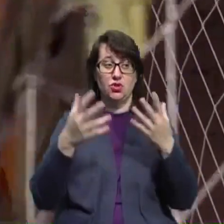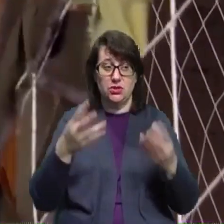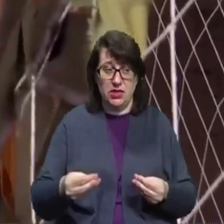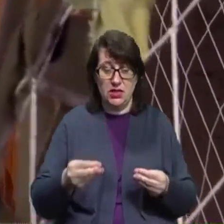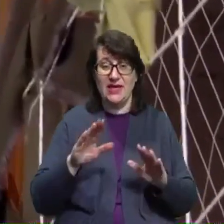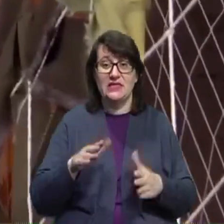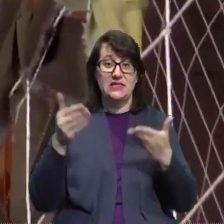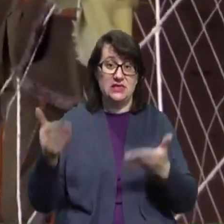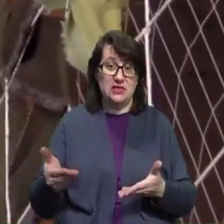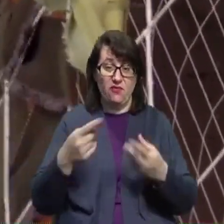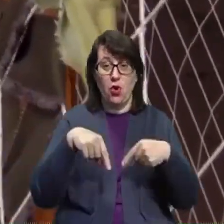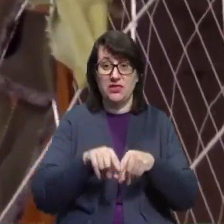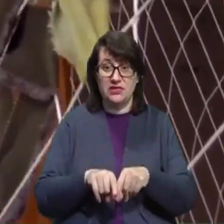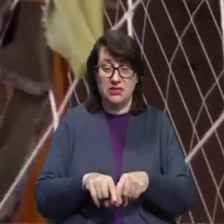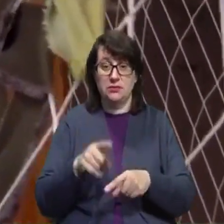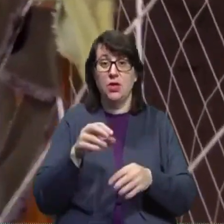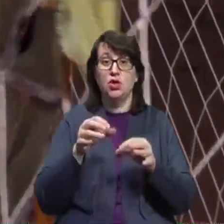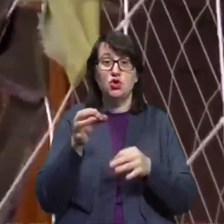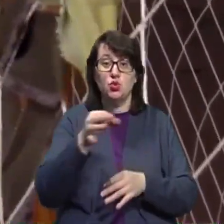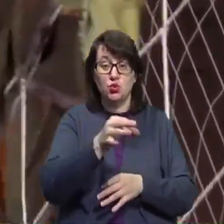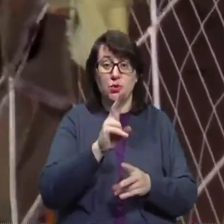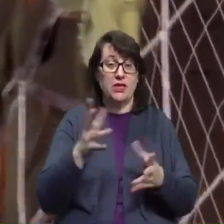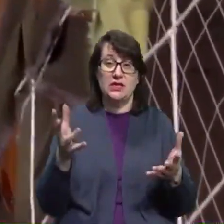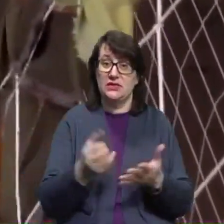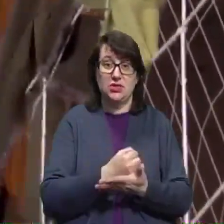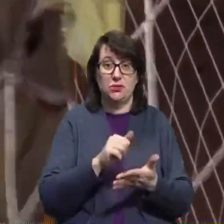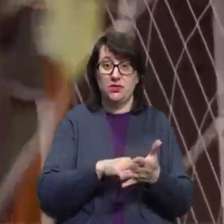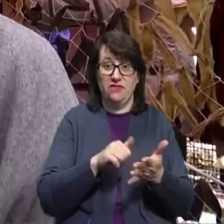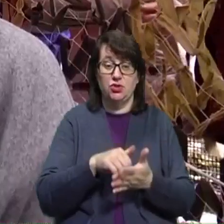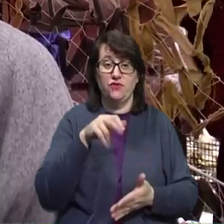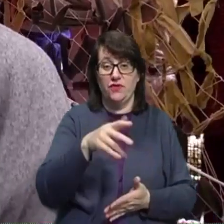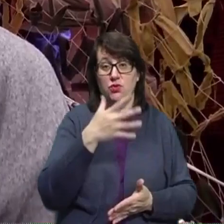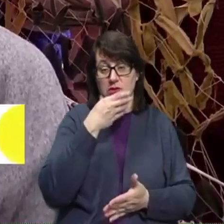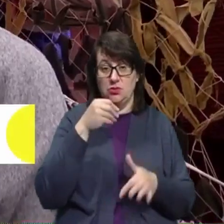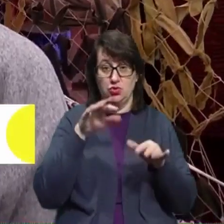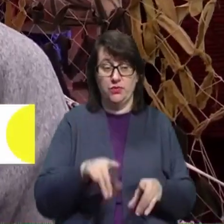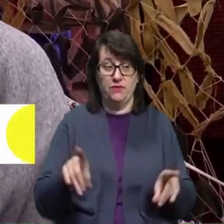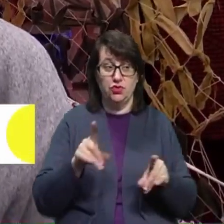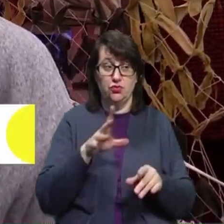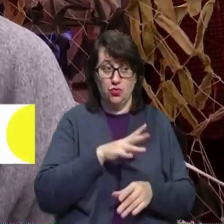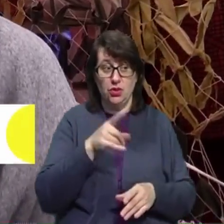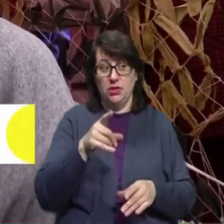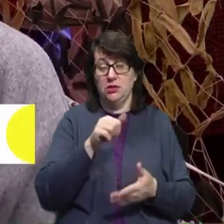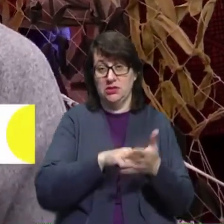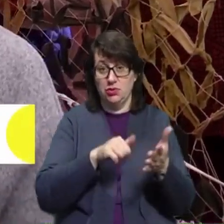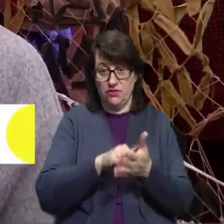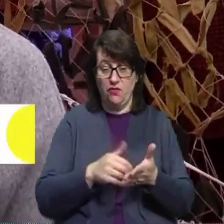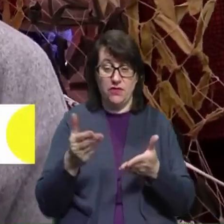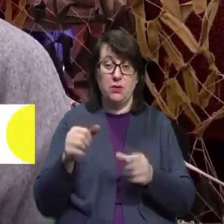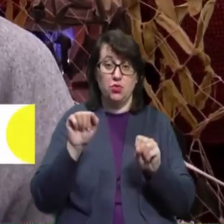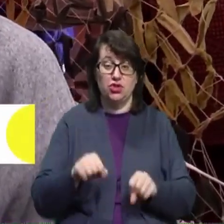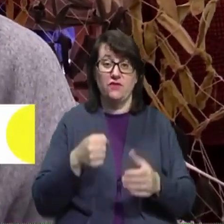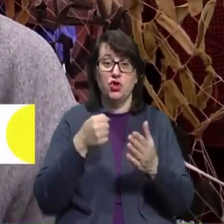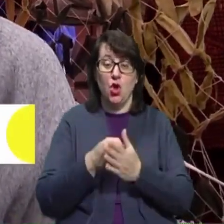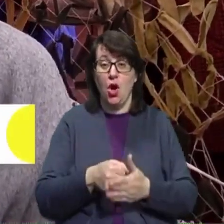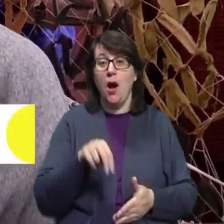ініціативу організаціям, структури, які не знайшли мотивацію вийти на цю гарну справу, щоб вони були змотивовані. І, можливо, до Покрови ми